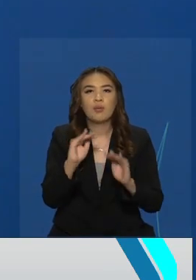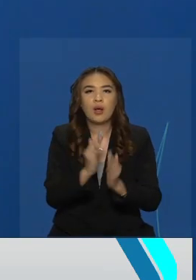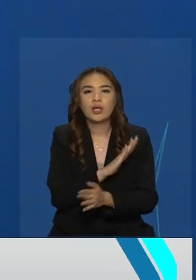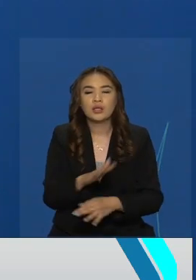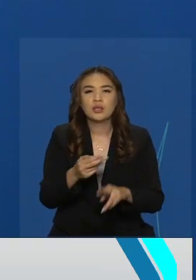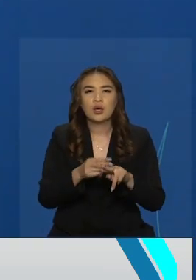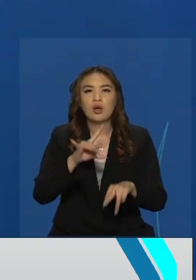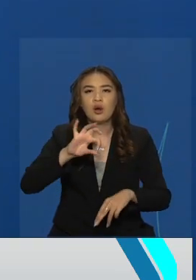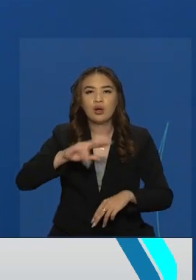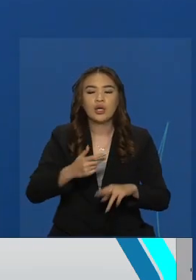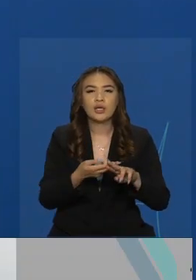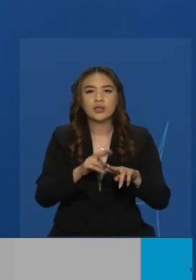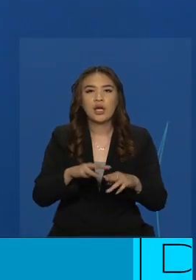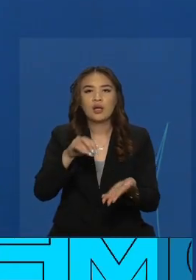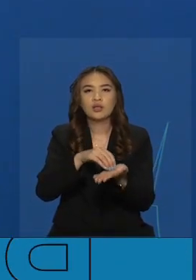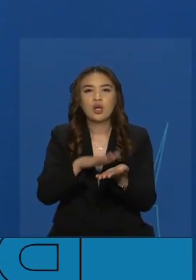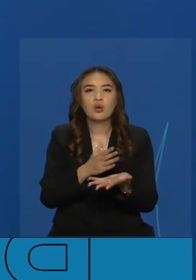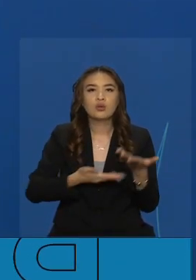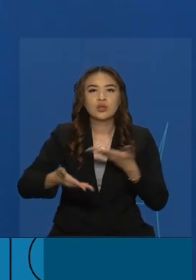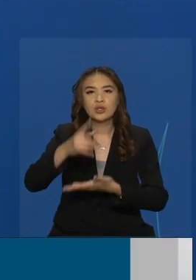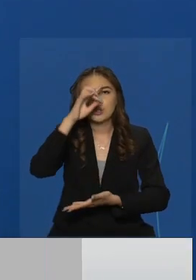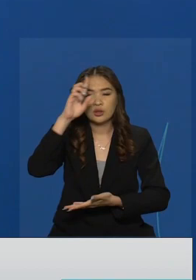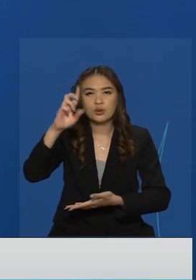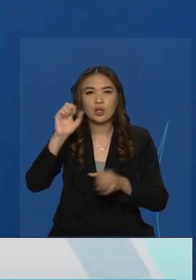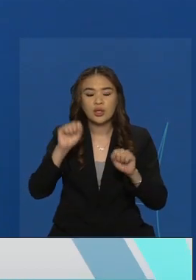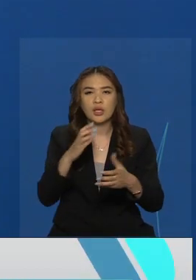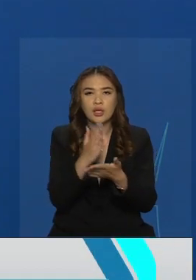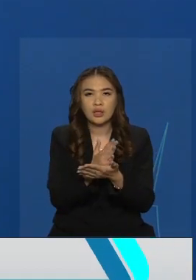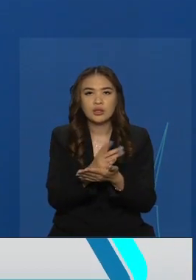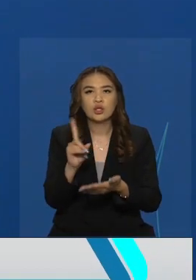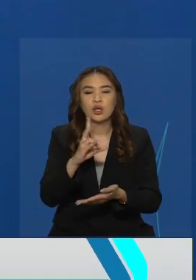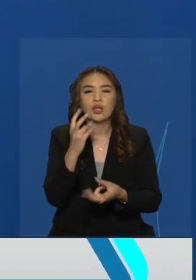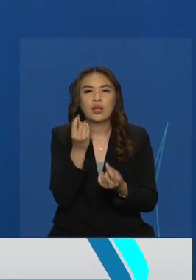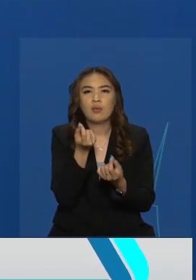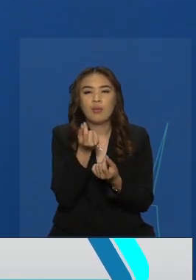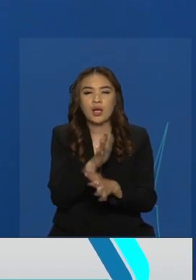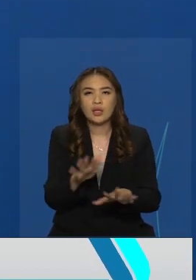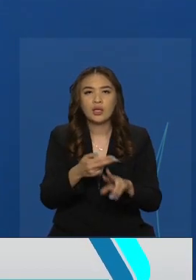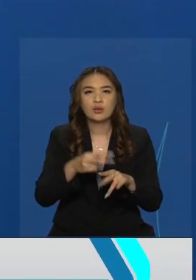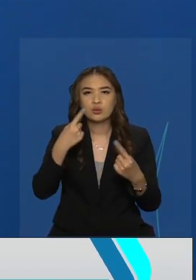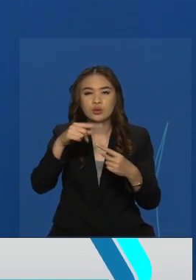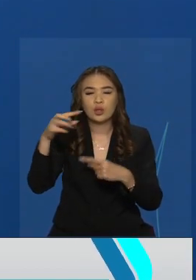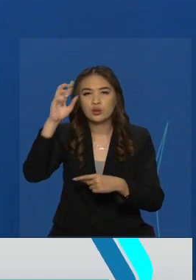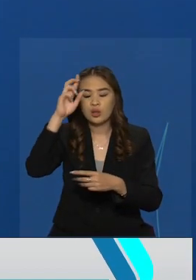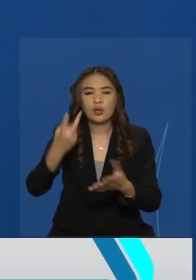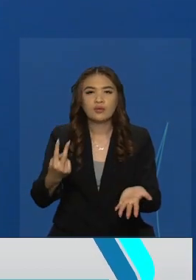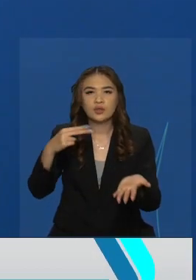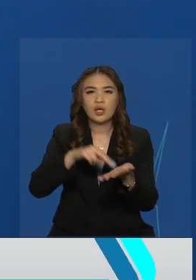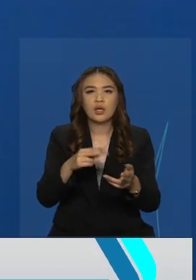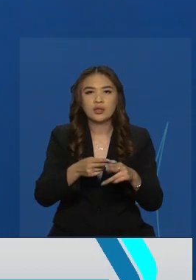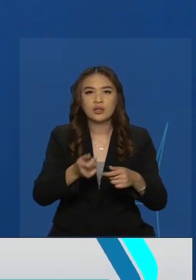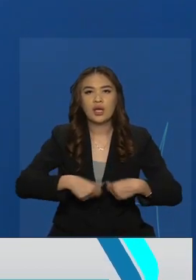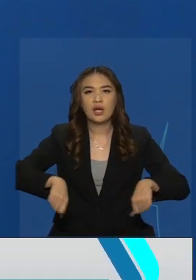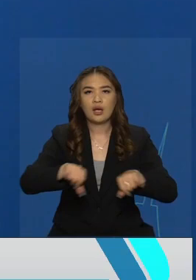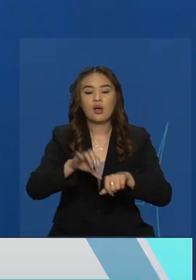шос на самом деле у нашей страны есть хороший потенциал что немаловажно для других государств ставших нашими партнерами в рамках